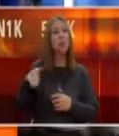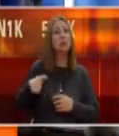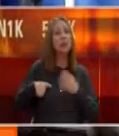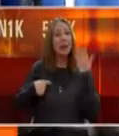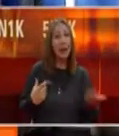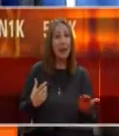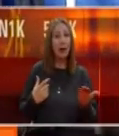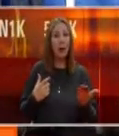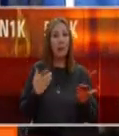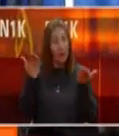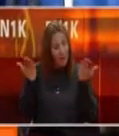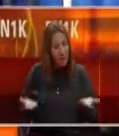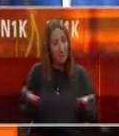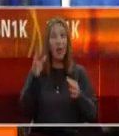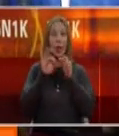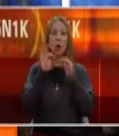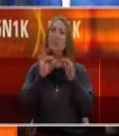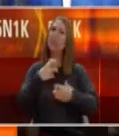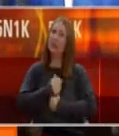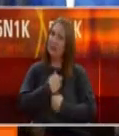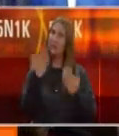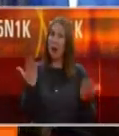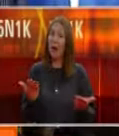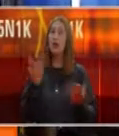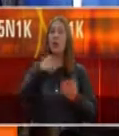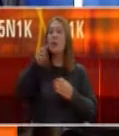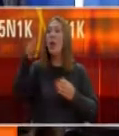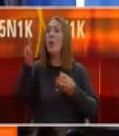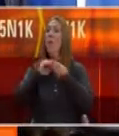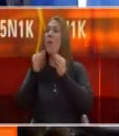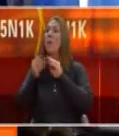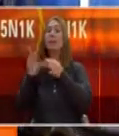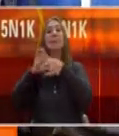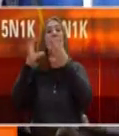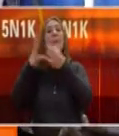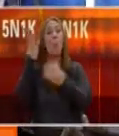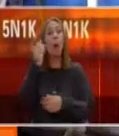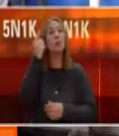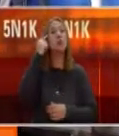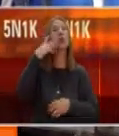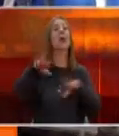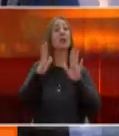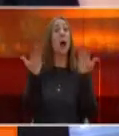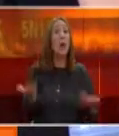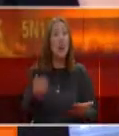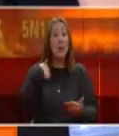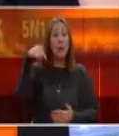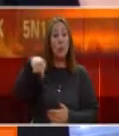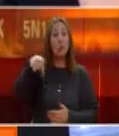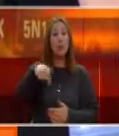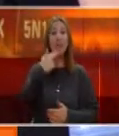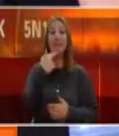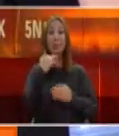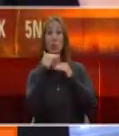hani evet kesinlikle ekonomik sıkıntılar ve diğer sorunlar sebep olarak algılanamaz ama ben buradan